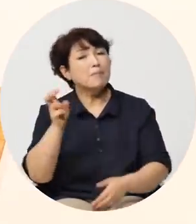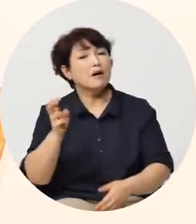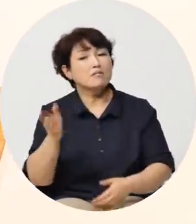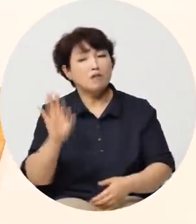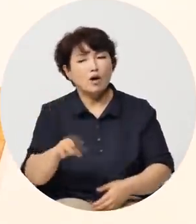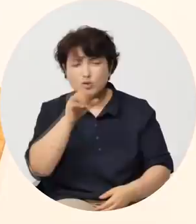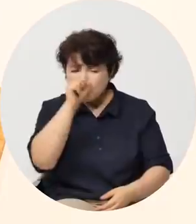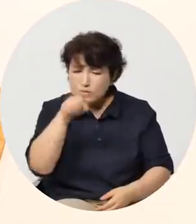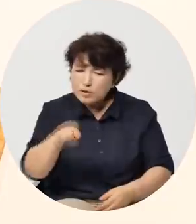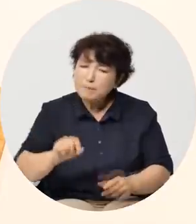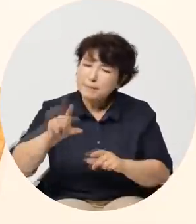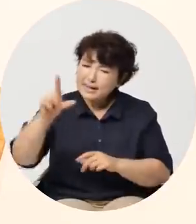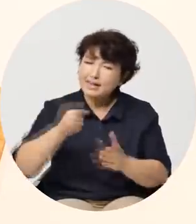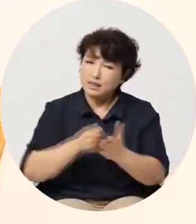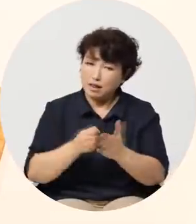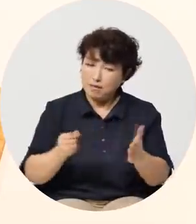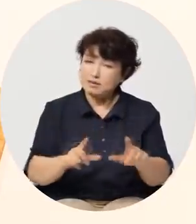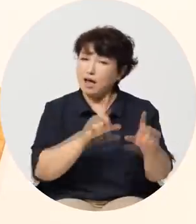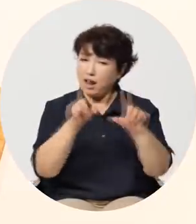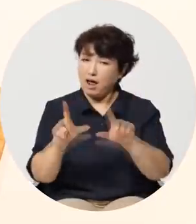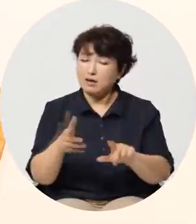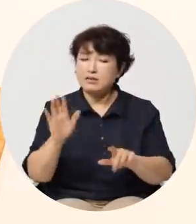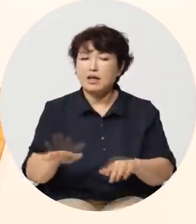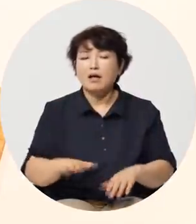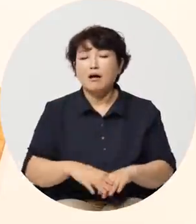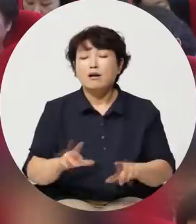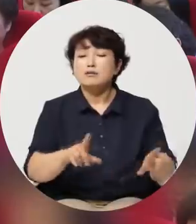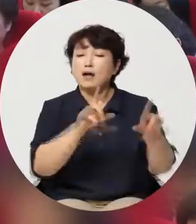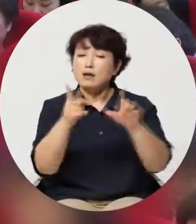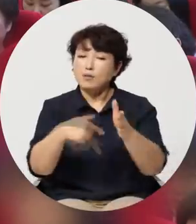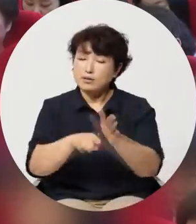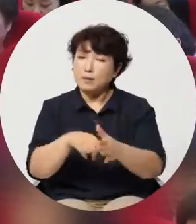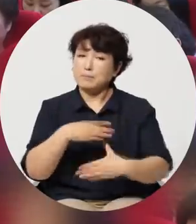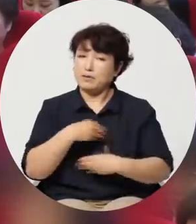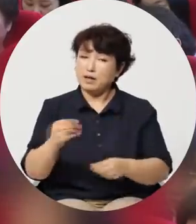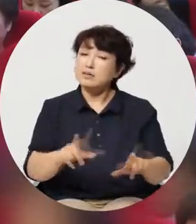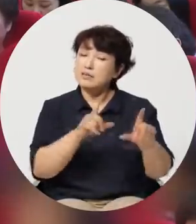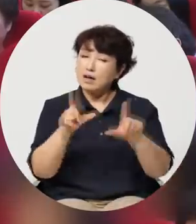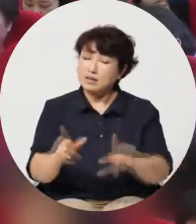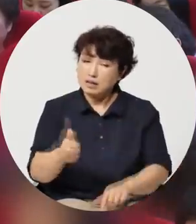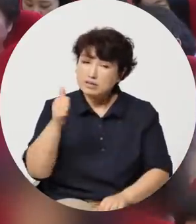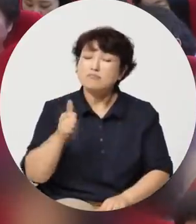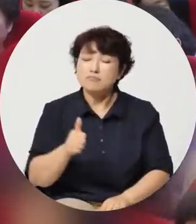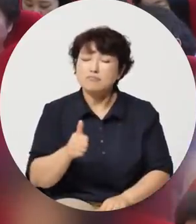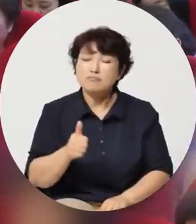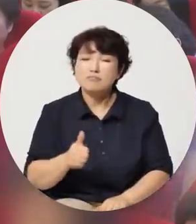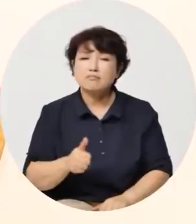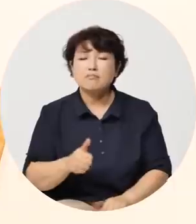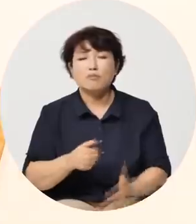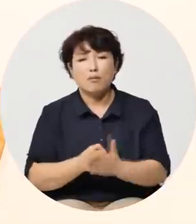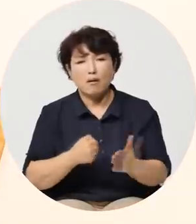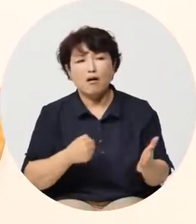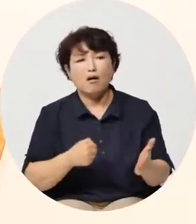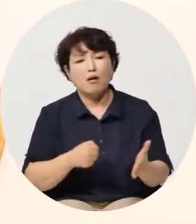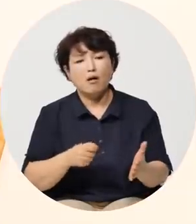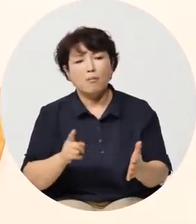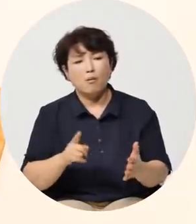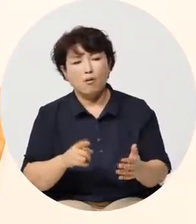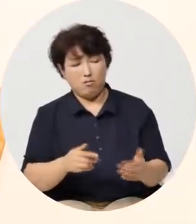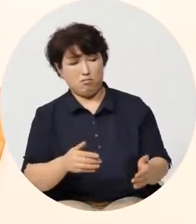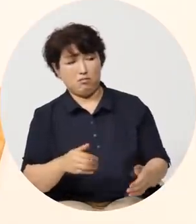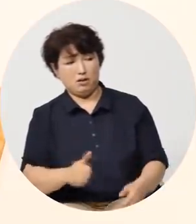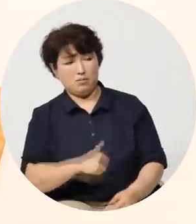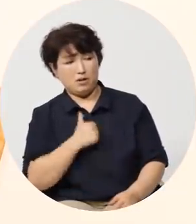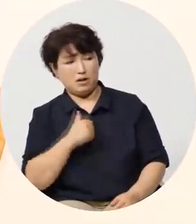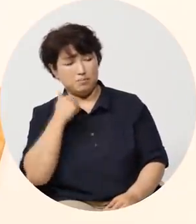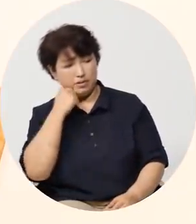거예요 그런데 네. 이왕지 살 바에야 편하게 사는 게 안 좋나? 네 그렇게 해서 편하게 좀 살고 그래, 싶어요 편하게 사는 게 분을 못